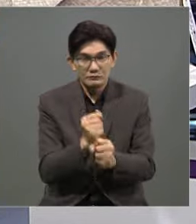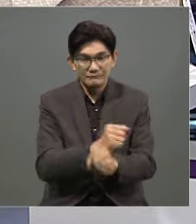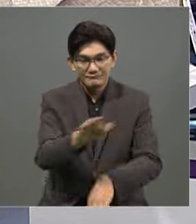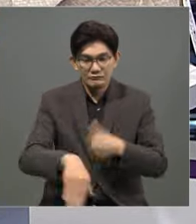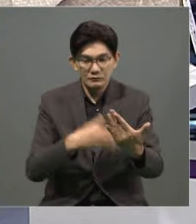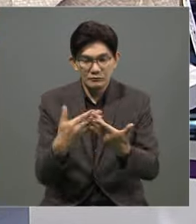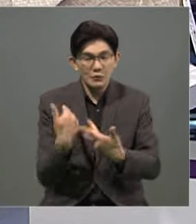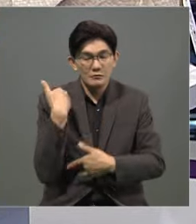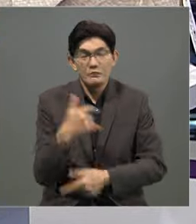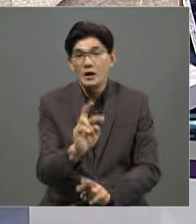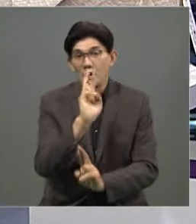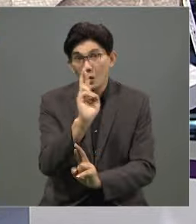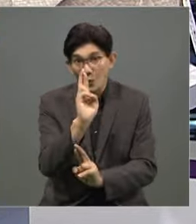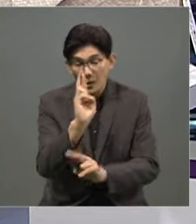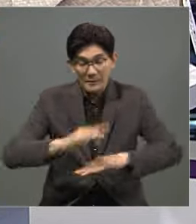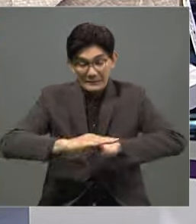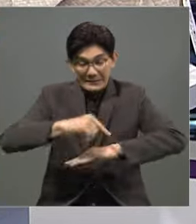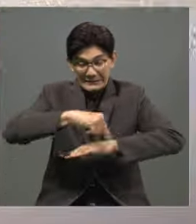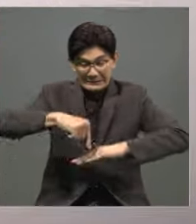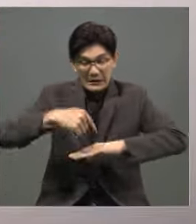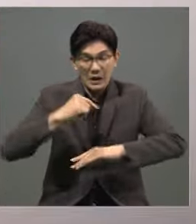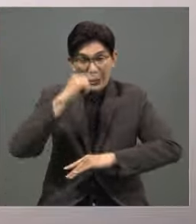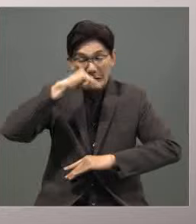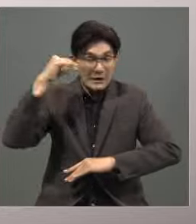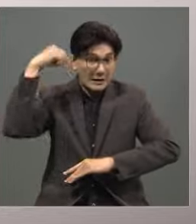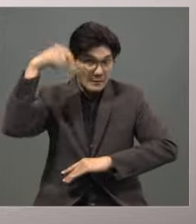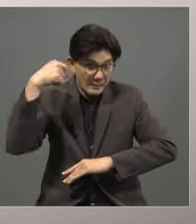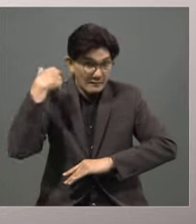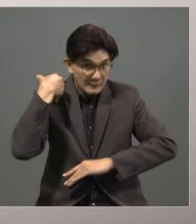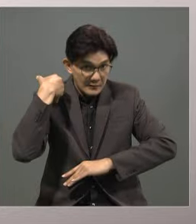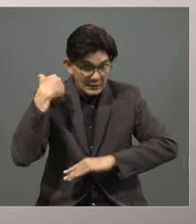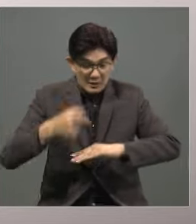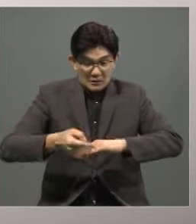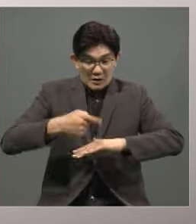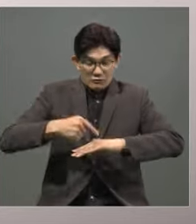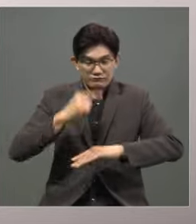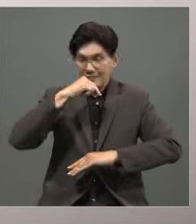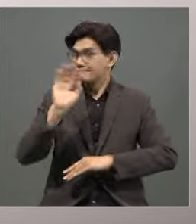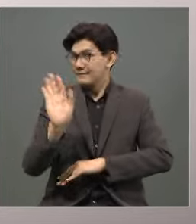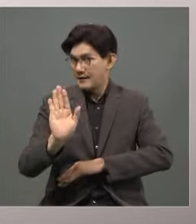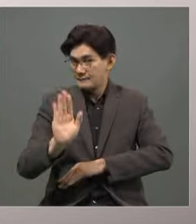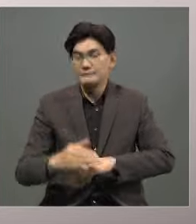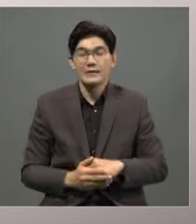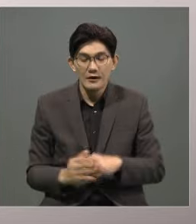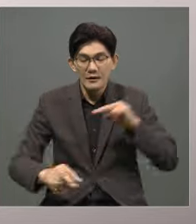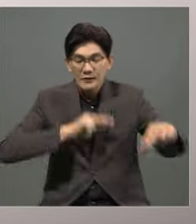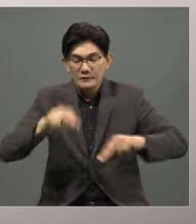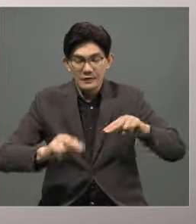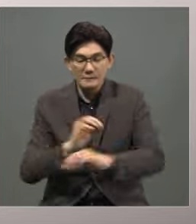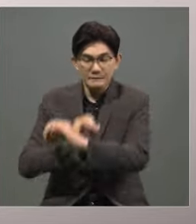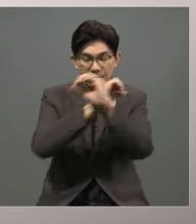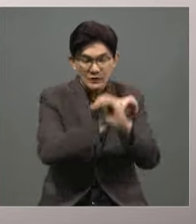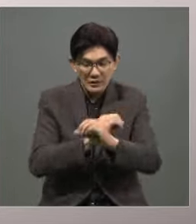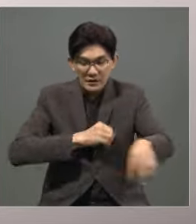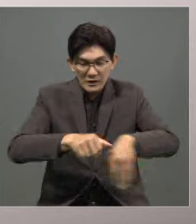เรื่องการเฝ้าระวังสถานการณ์บริเวณชายแดนอย่างเข้มงวดนะครับจะไม่ให้มีการล่วงละเมิดอธิปไตยของไทยรวมถึงดูแลความปลอดภัยของพี่